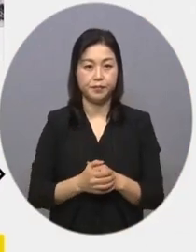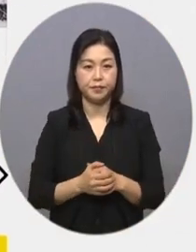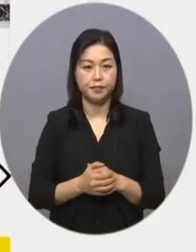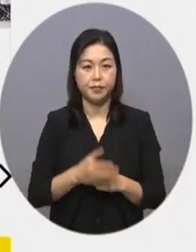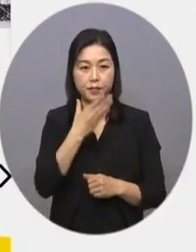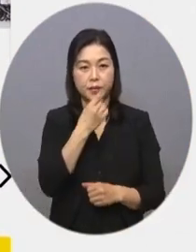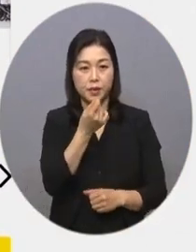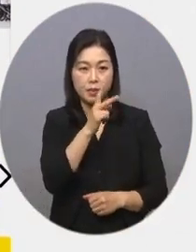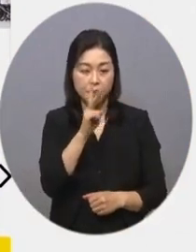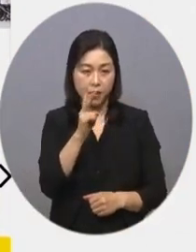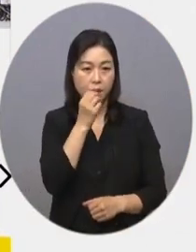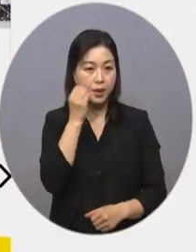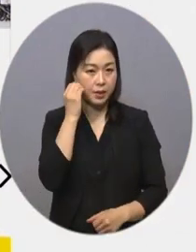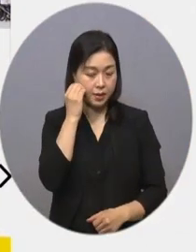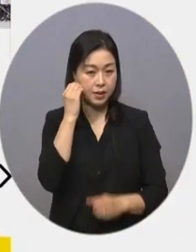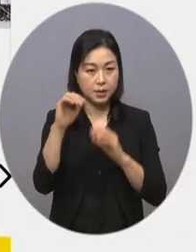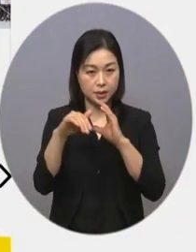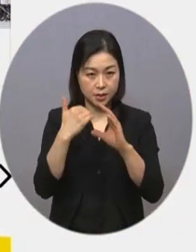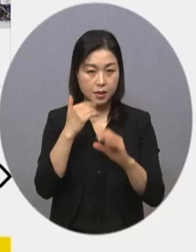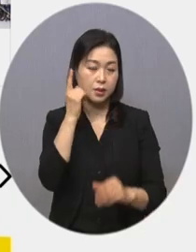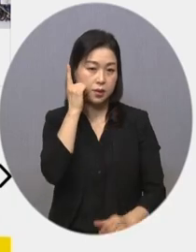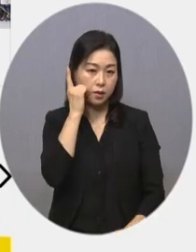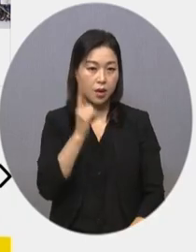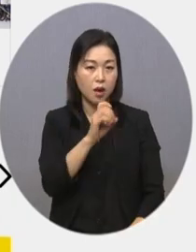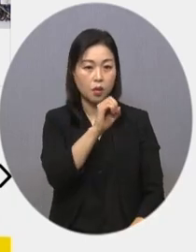홈페이지 또는 전자우편